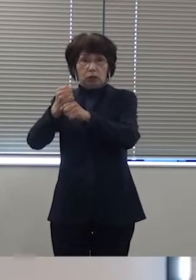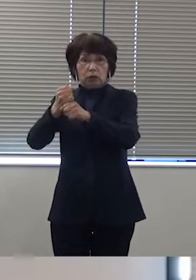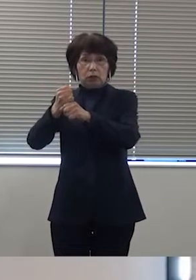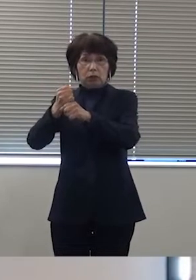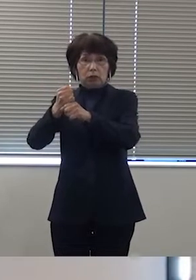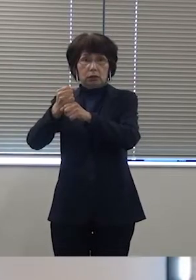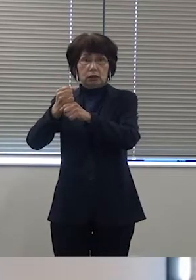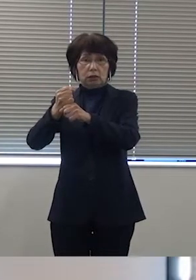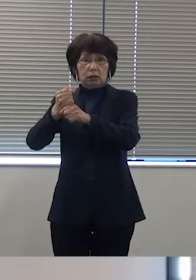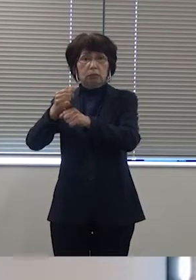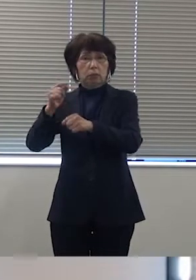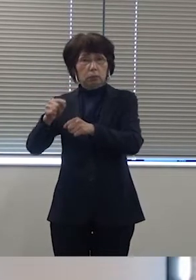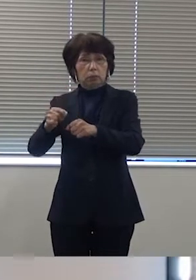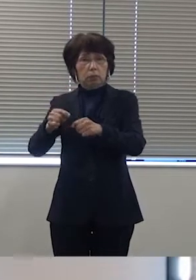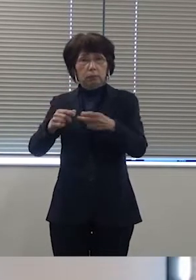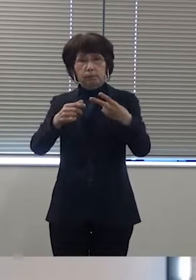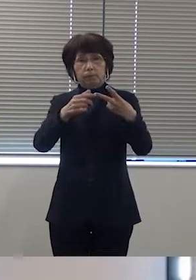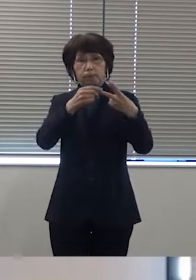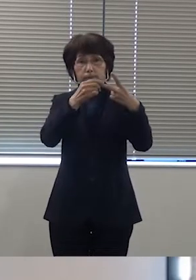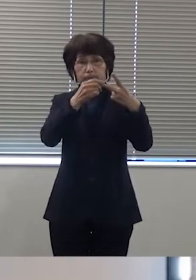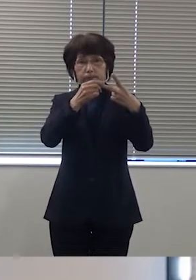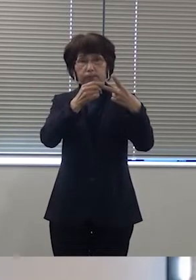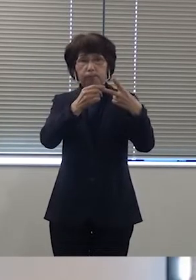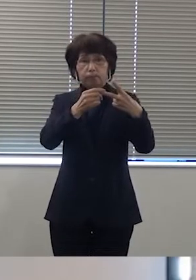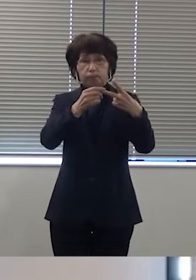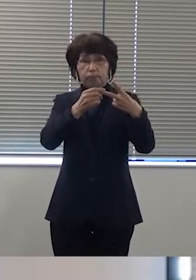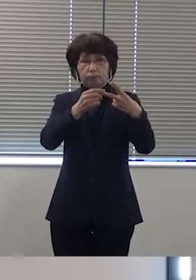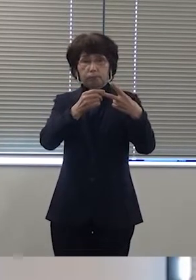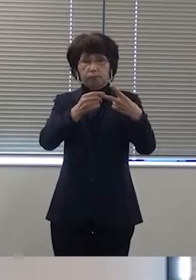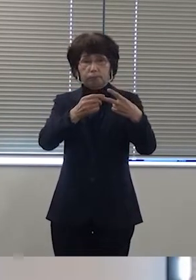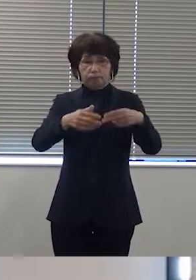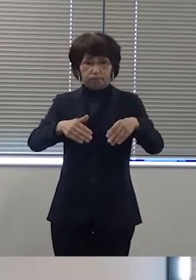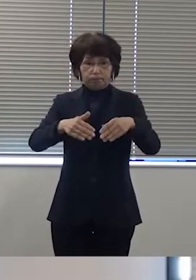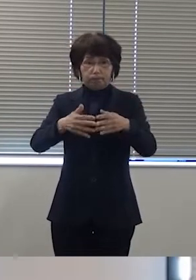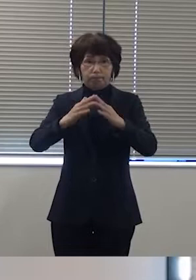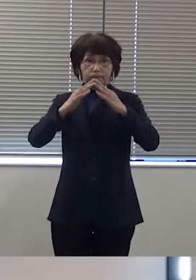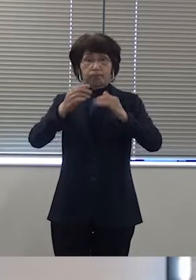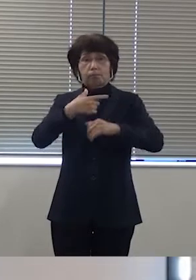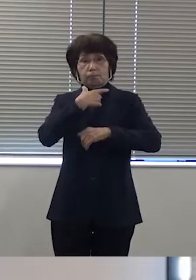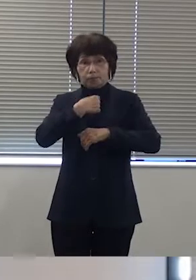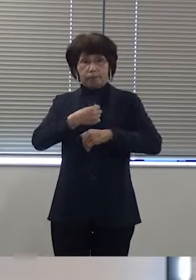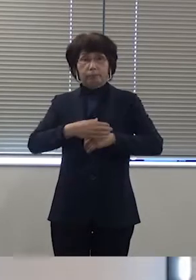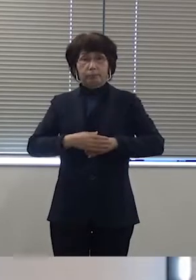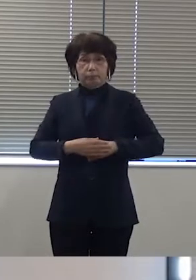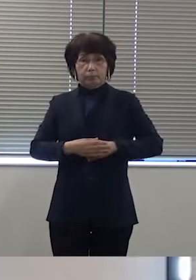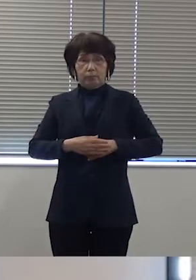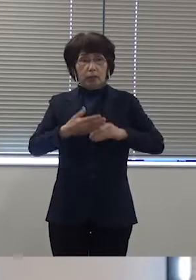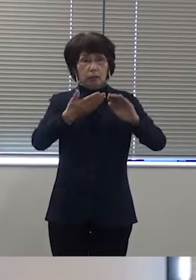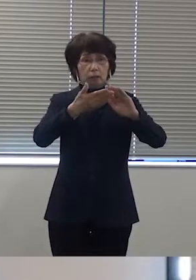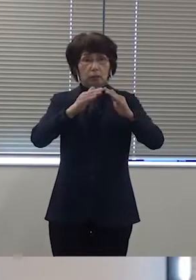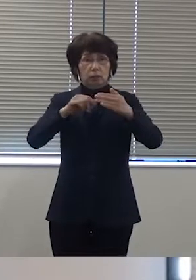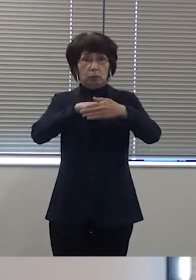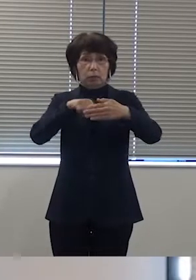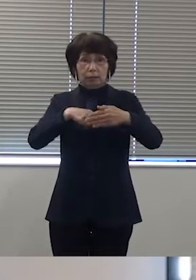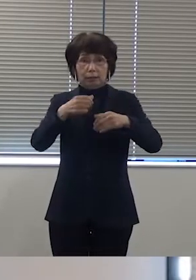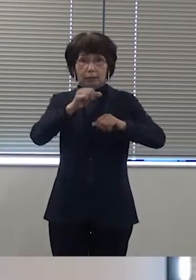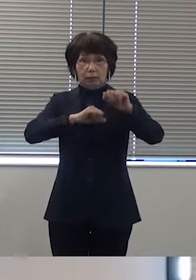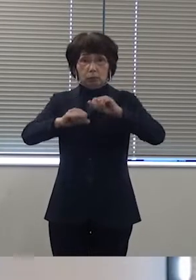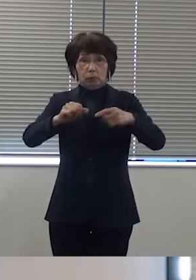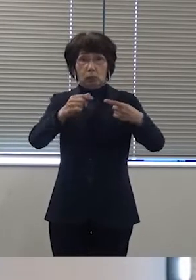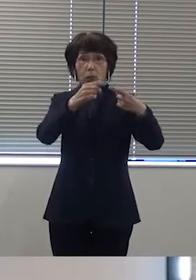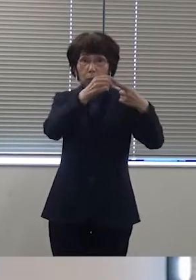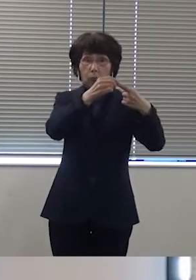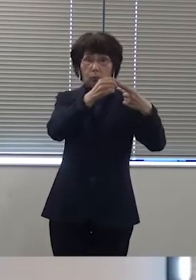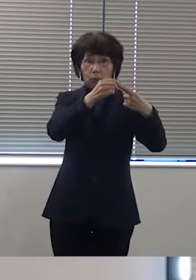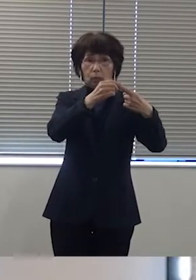をもう一つの柱として組み上げていきたいというふうに考えております。町内会活動等につきましては、さ